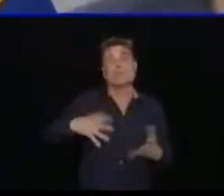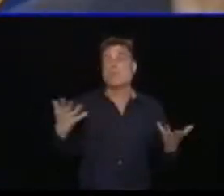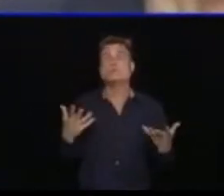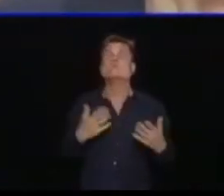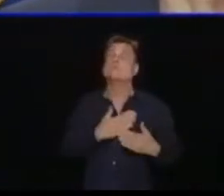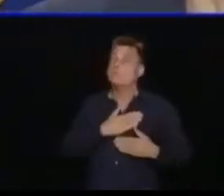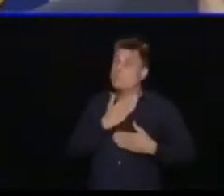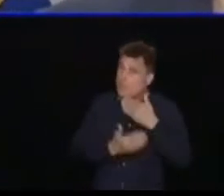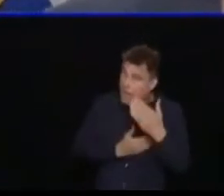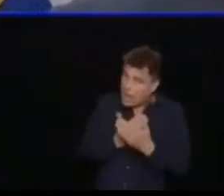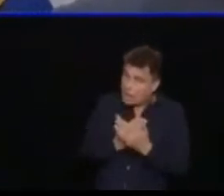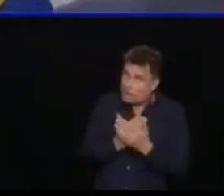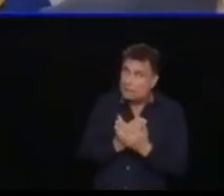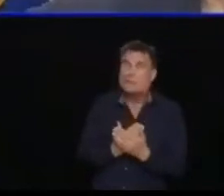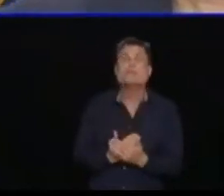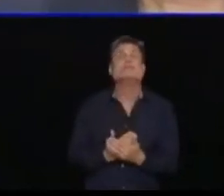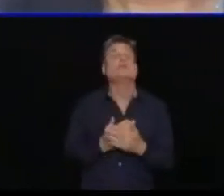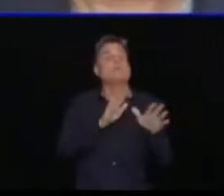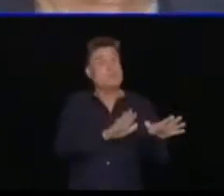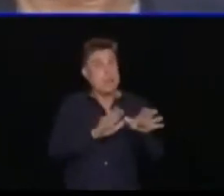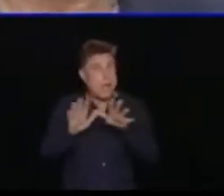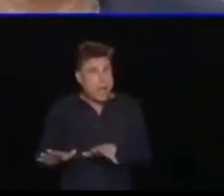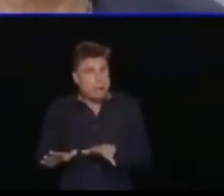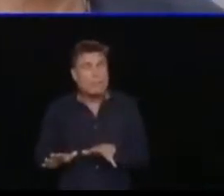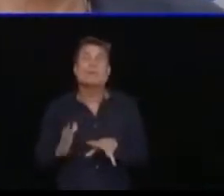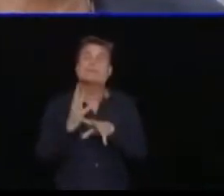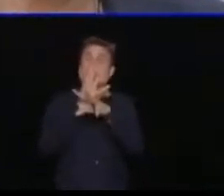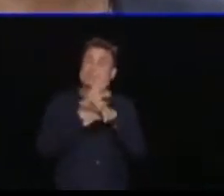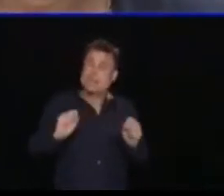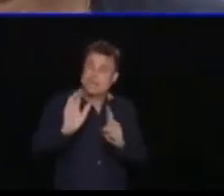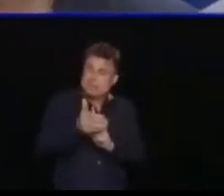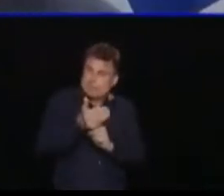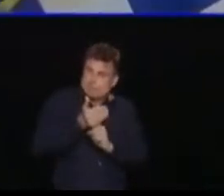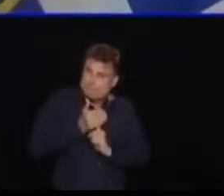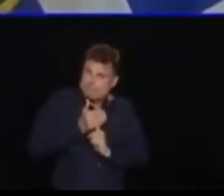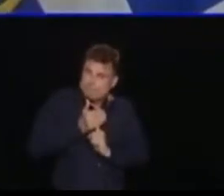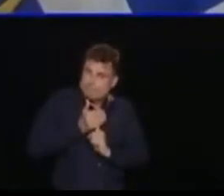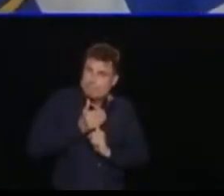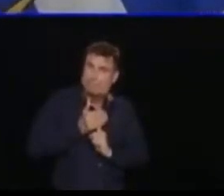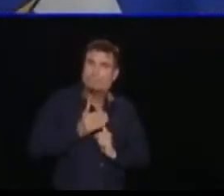kind， 比容让、安心